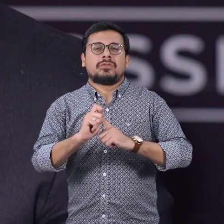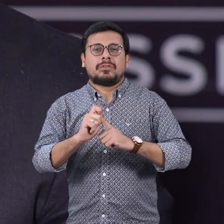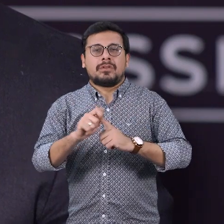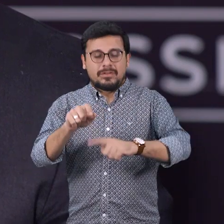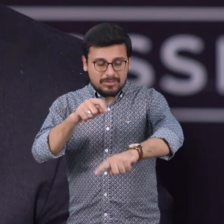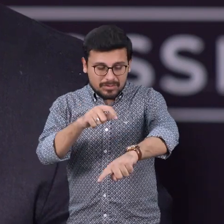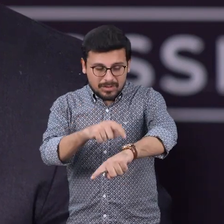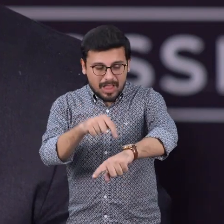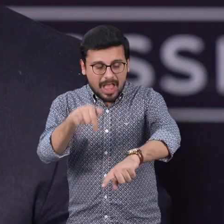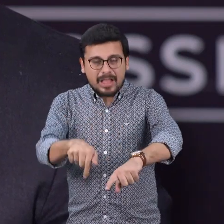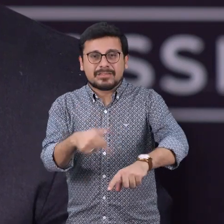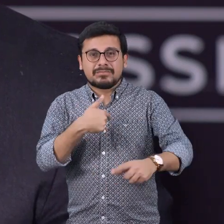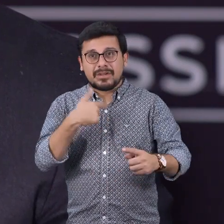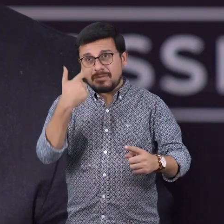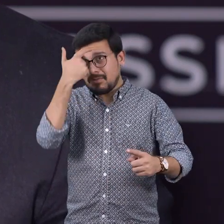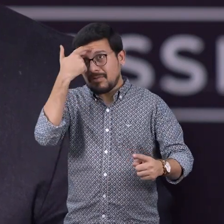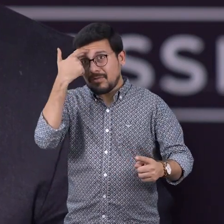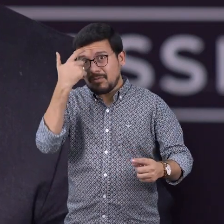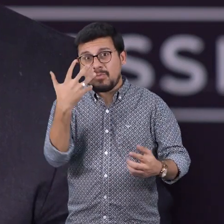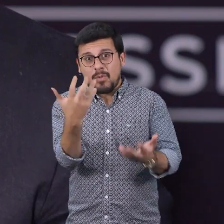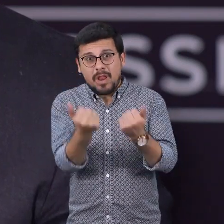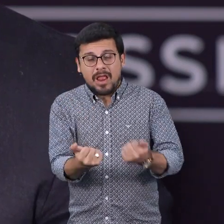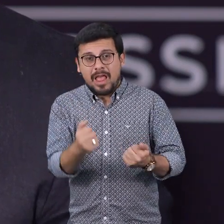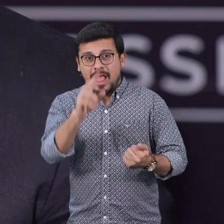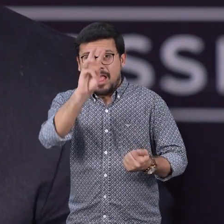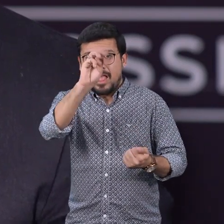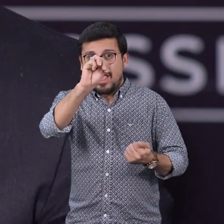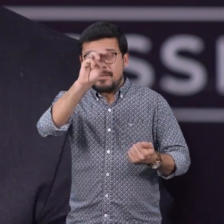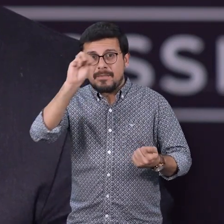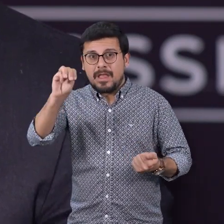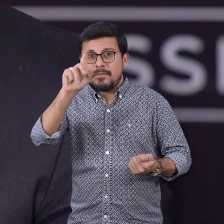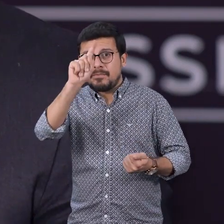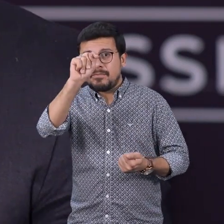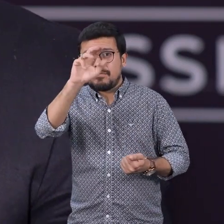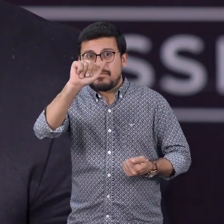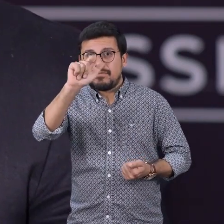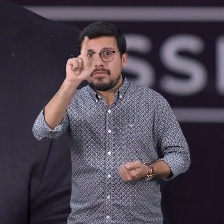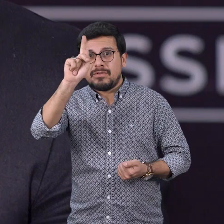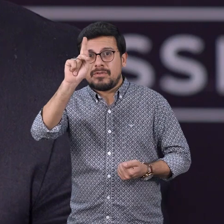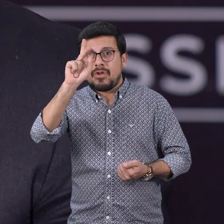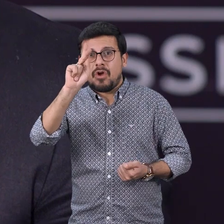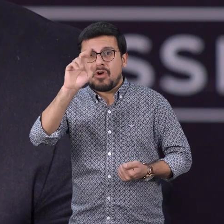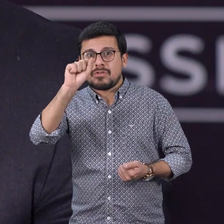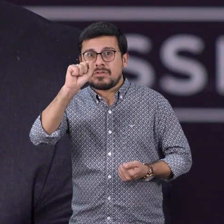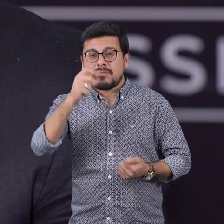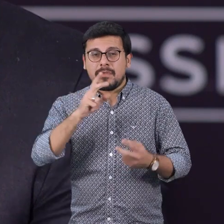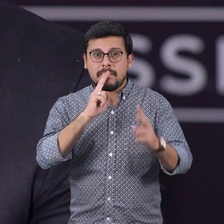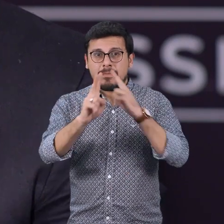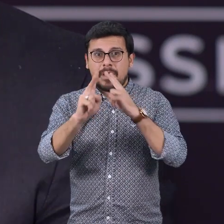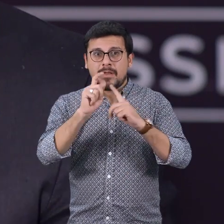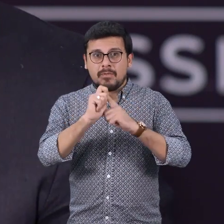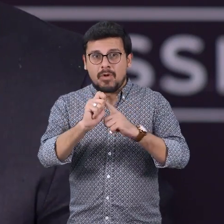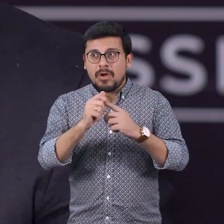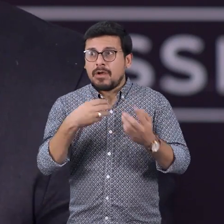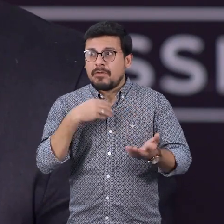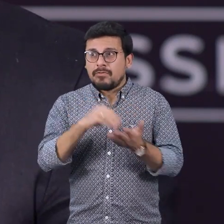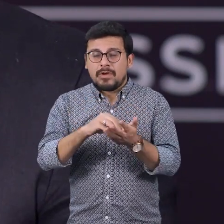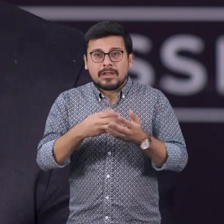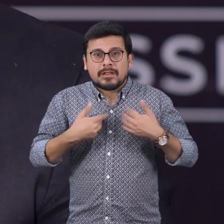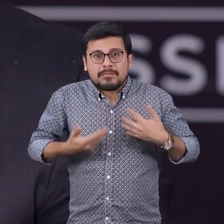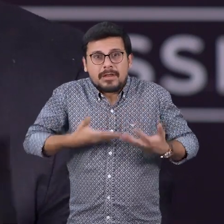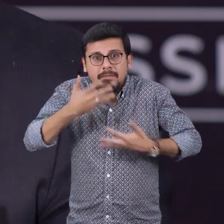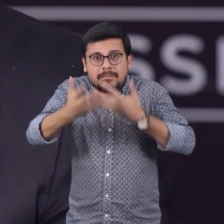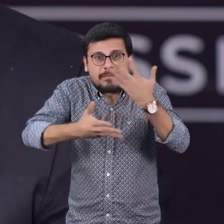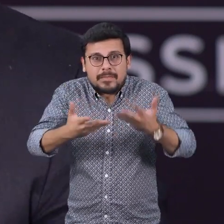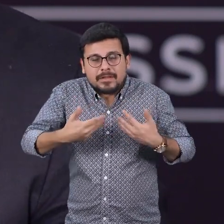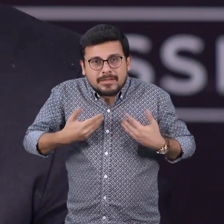اسپریڈنگ اسمائلز جو ہماری کمیونٹی کا رکھا گیا تھا وہ اسی وجہ سے کہ اگر آپ کسی کی مدد کر سکتے ہیں فائنینشلی